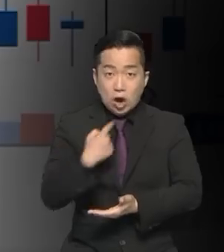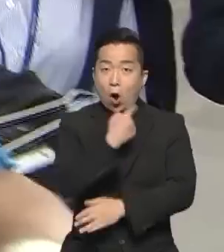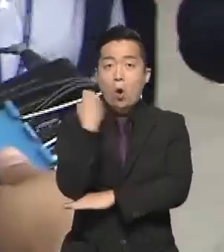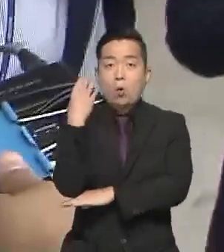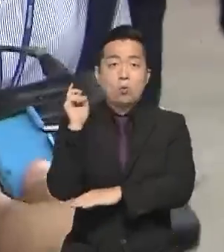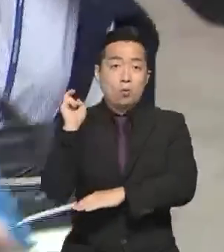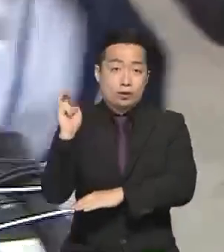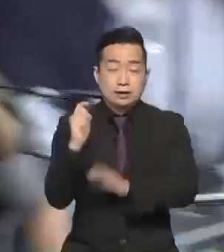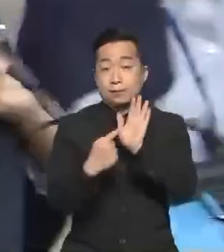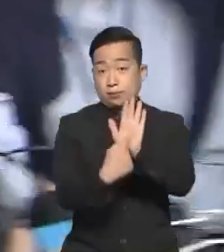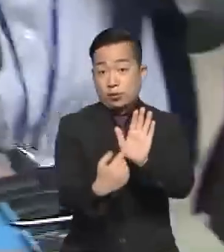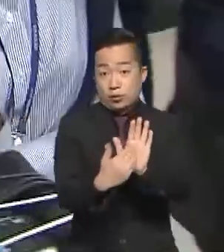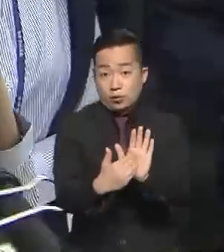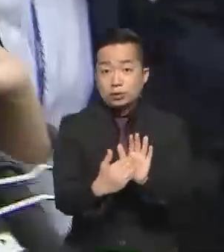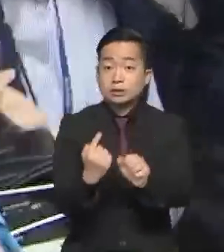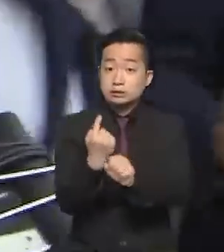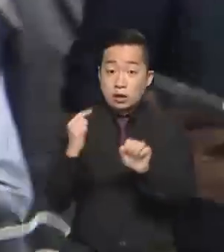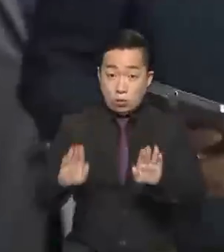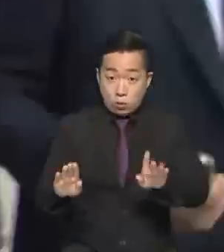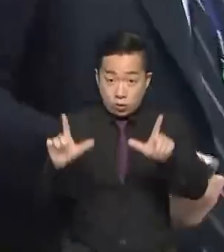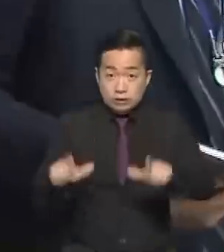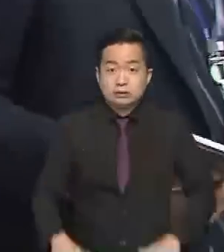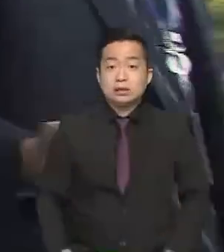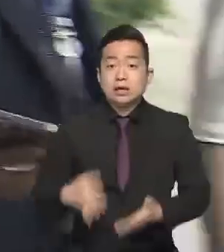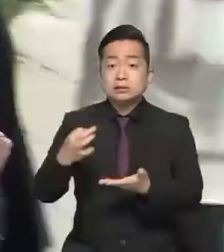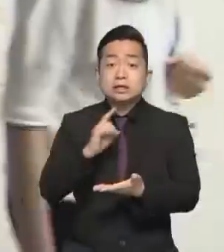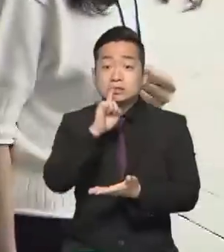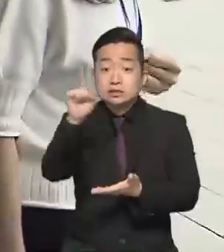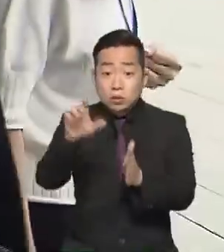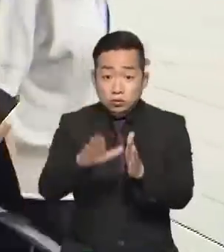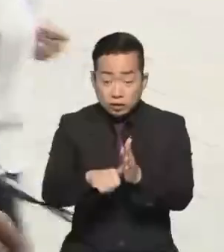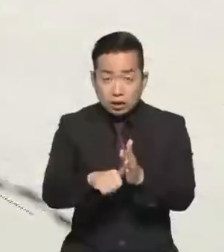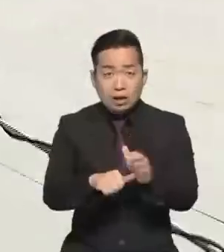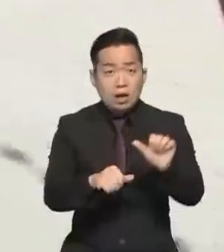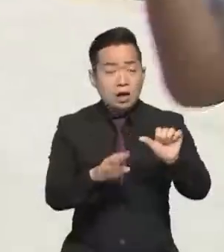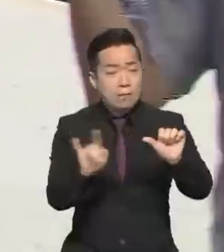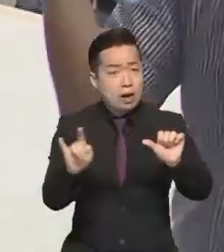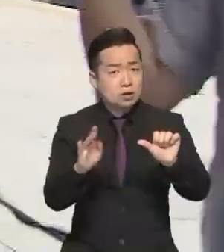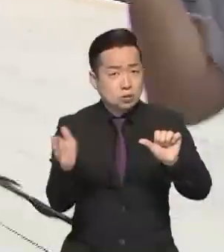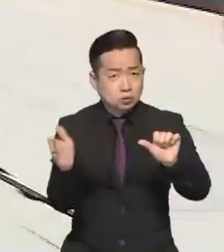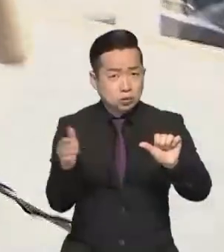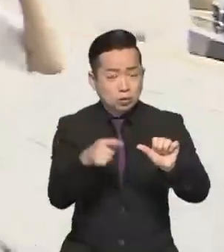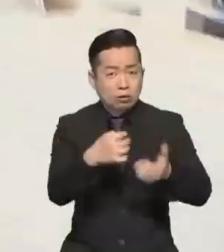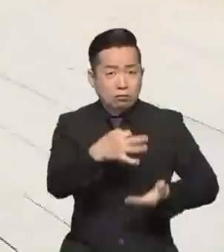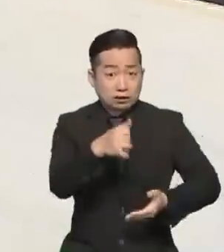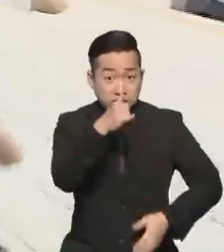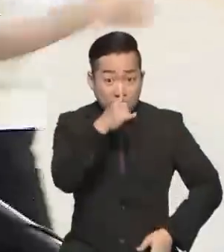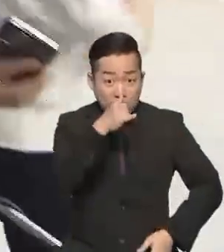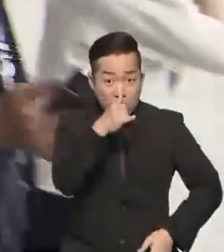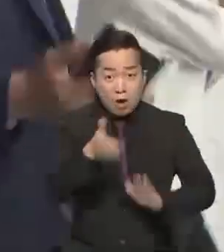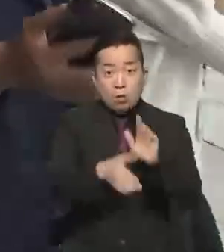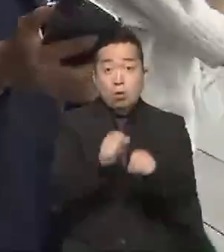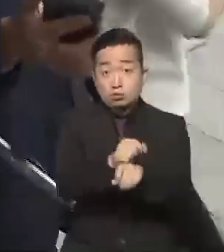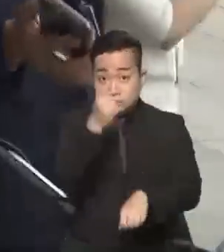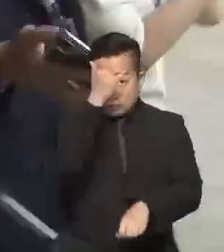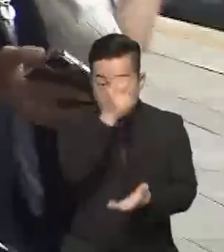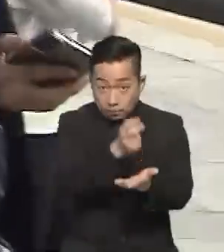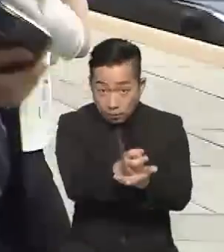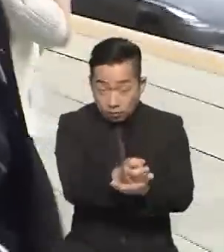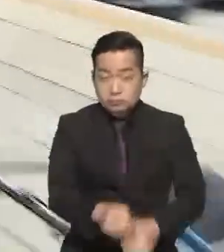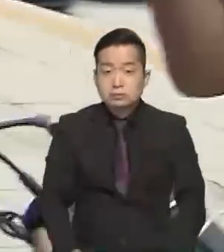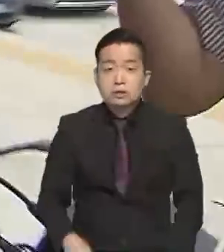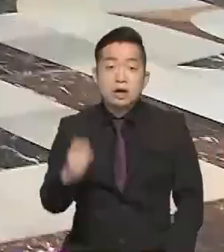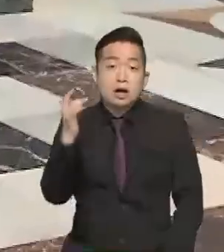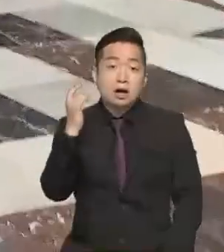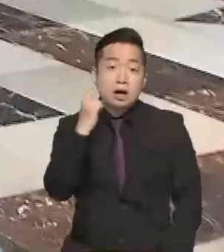보도했습니다. 지난해와 올해 김 의원 재산 신고액의 4~5배에 달하는 액수입니다. 공직자윤리법상 가상화폐는